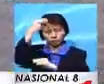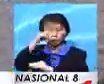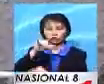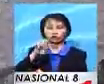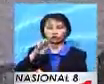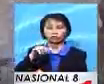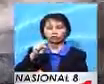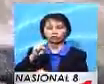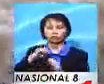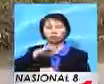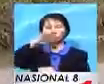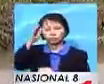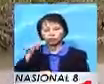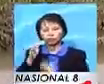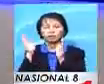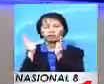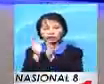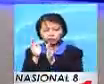Kecil.